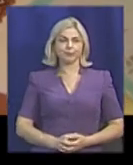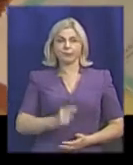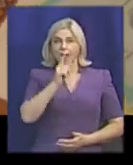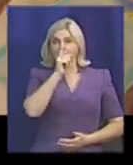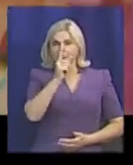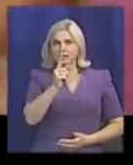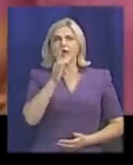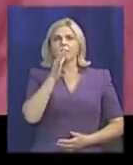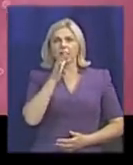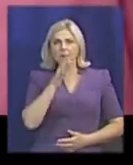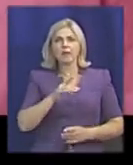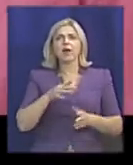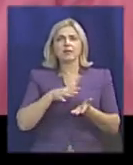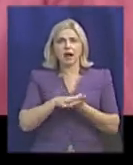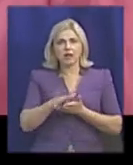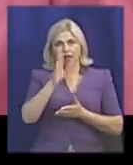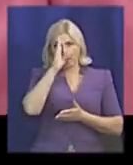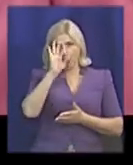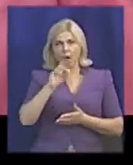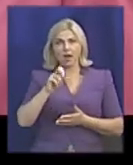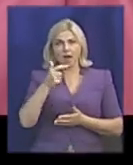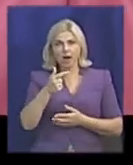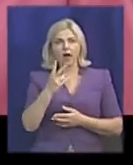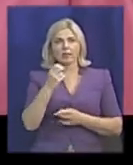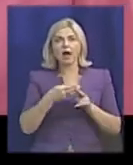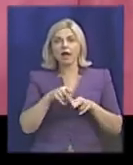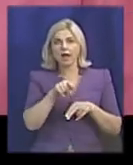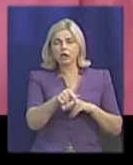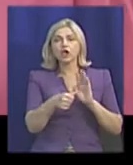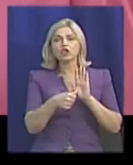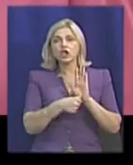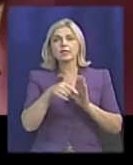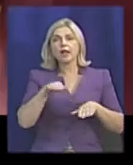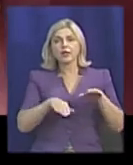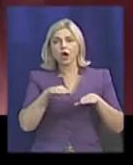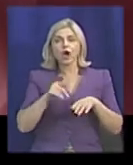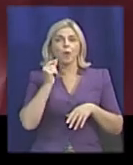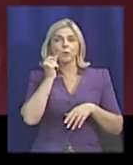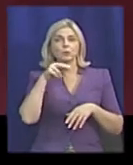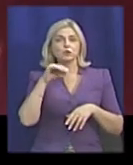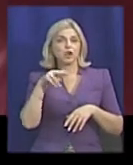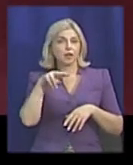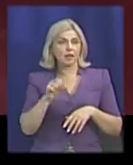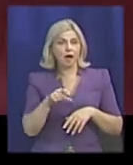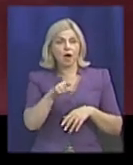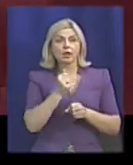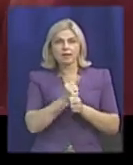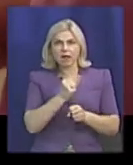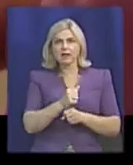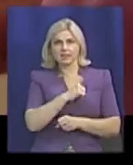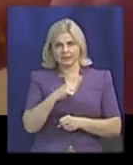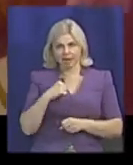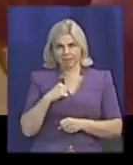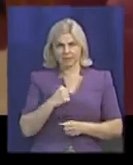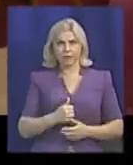Місяць часу витратив Олег Христів на виготовлення цієї 6-кілограмової бджоли. Комаху хлопець фактично виплавив власноруч.